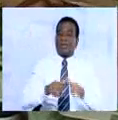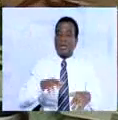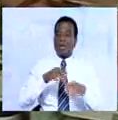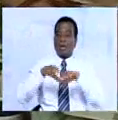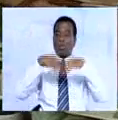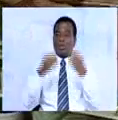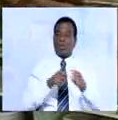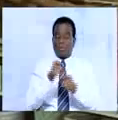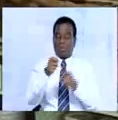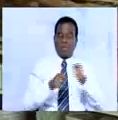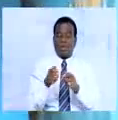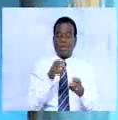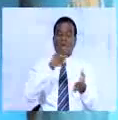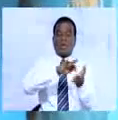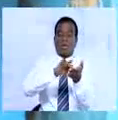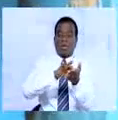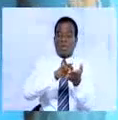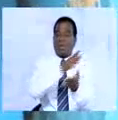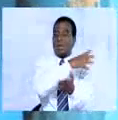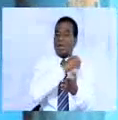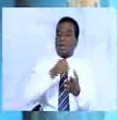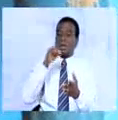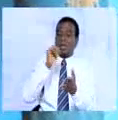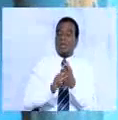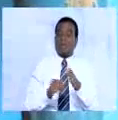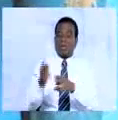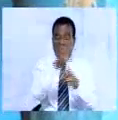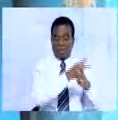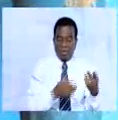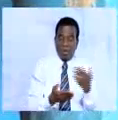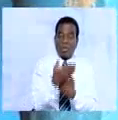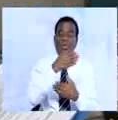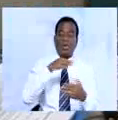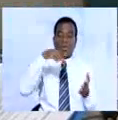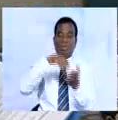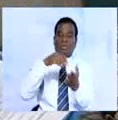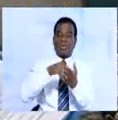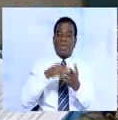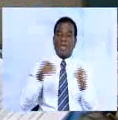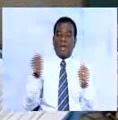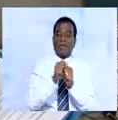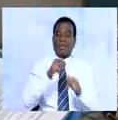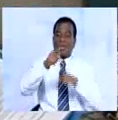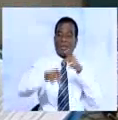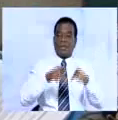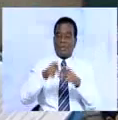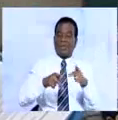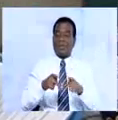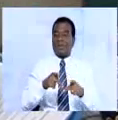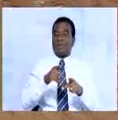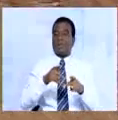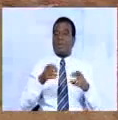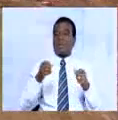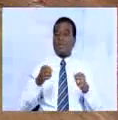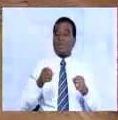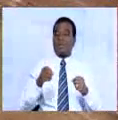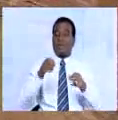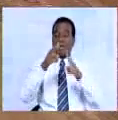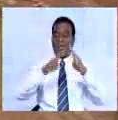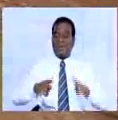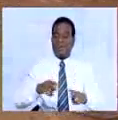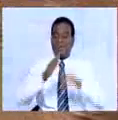pour la gestion des médicaments. Ce comité est piloté par le médecin-chef de l'hôpital. Avec sa population cosmopolite, Diego